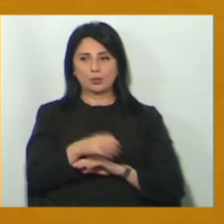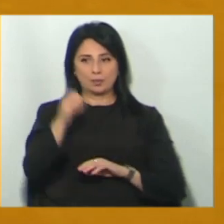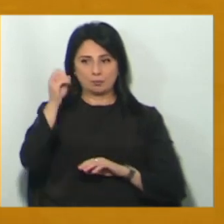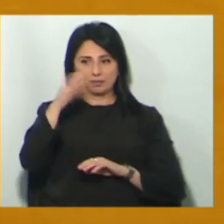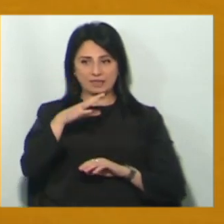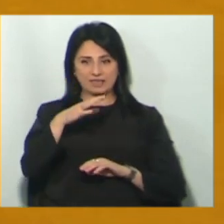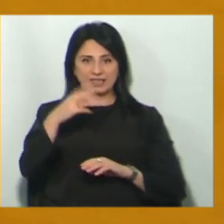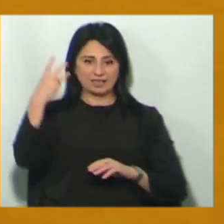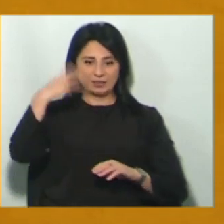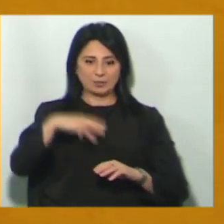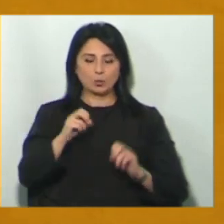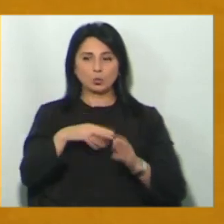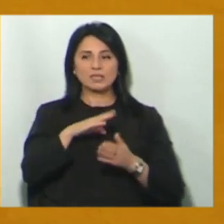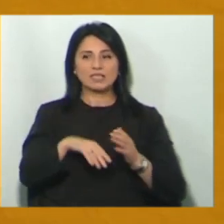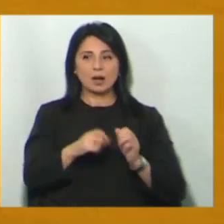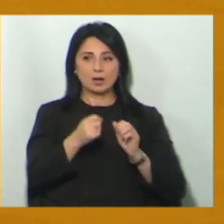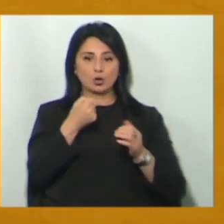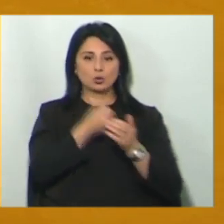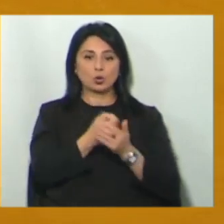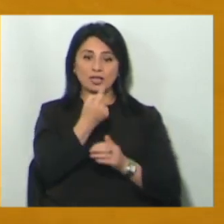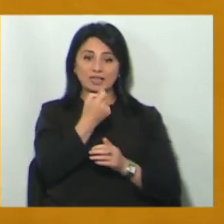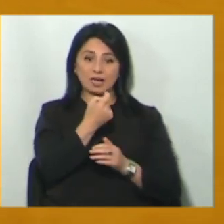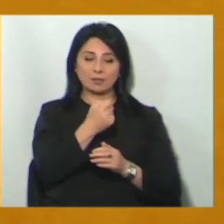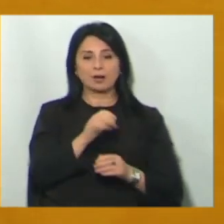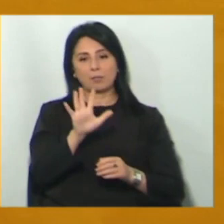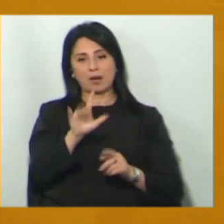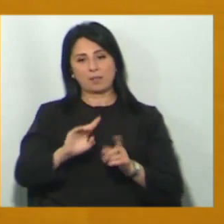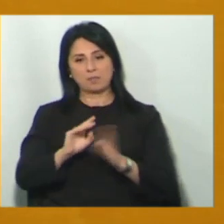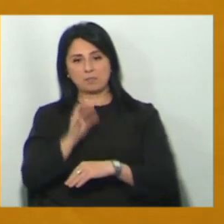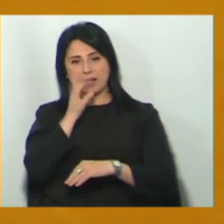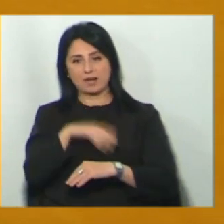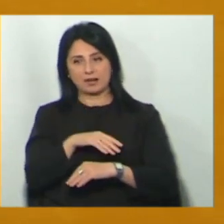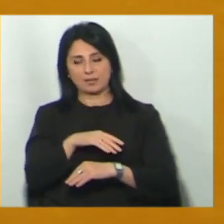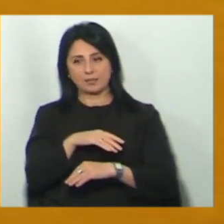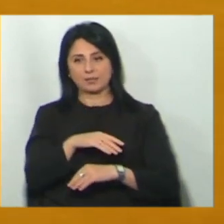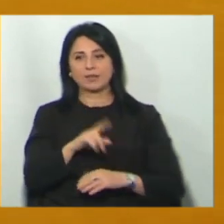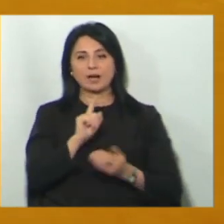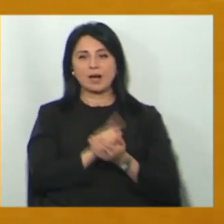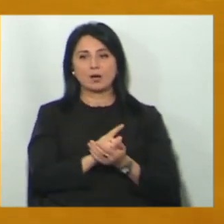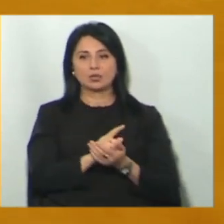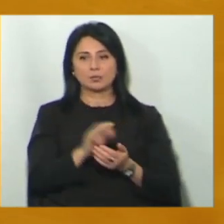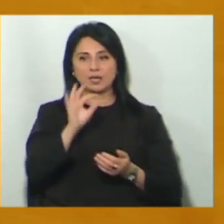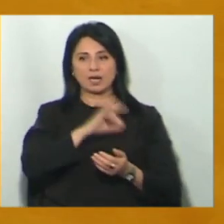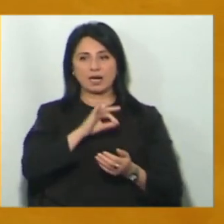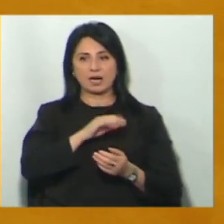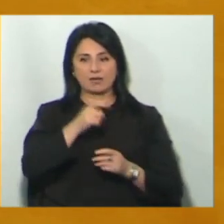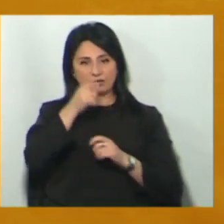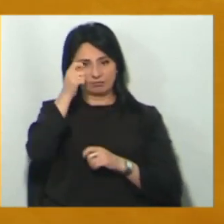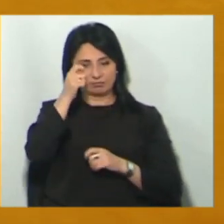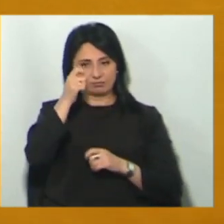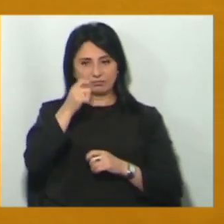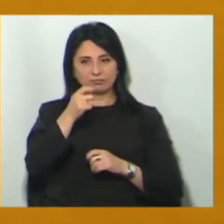მზის აბაზანები უსაფრთხოა 11 საათამდე და 17 საათის შემდეგ აუცილებლად გამოიყენეთ